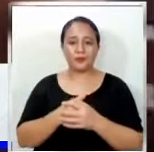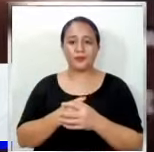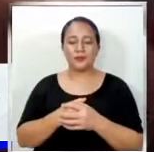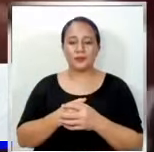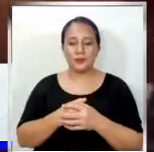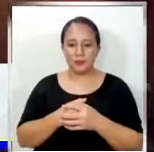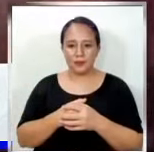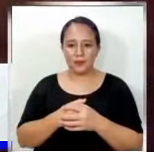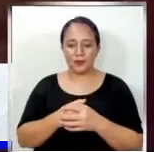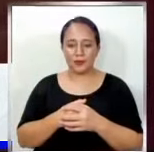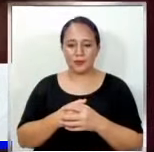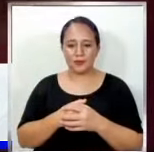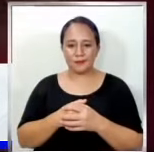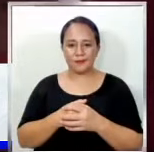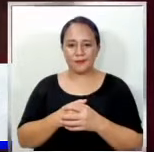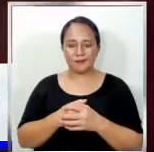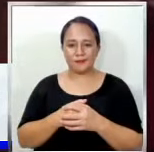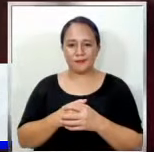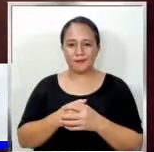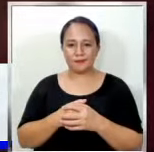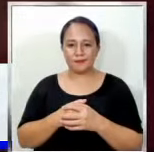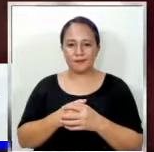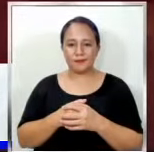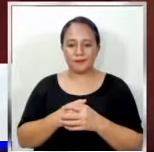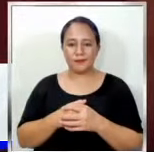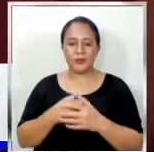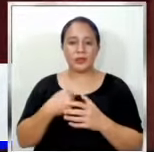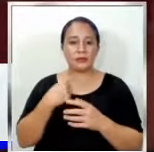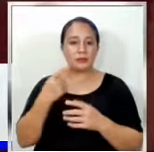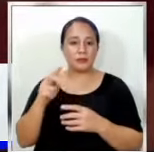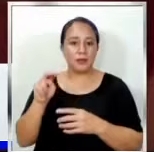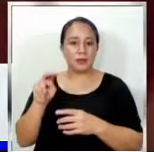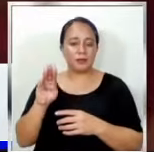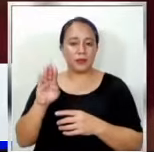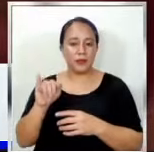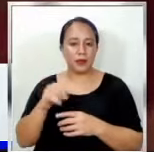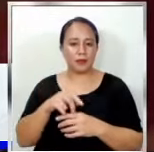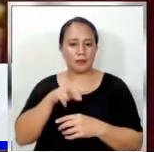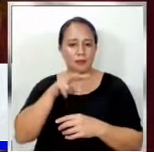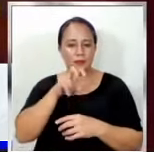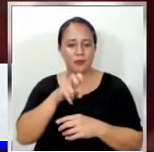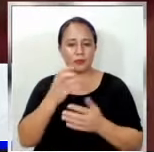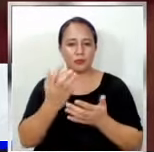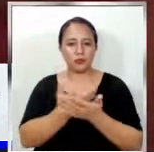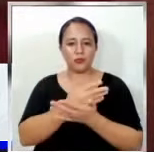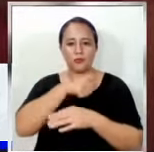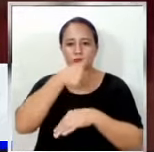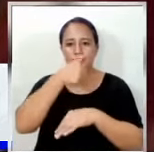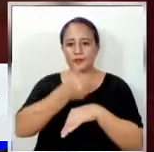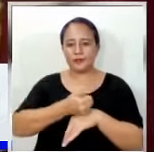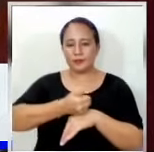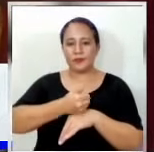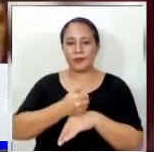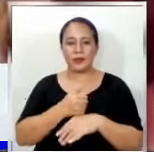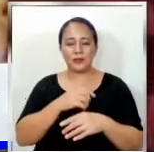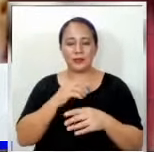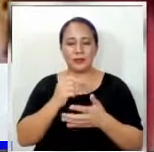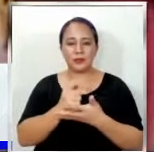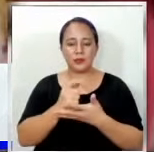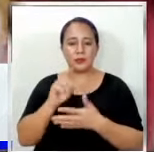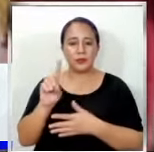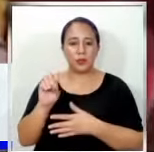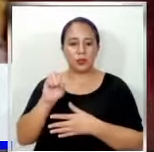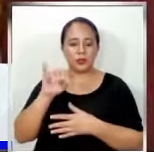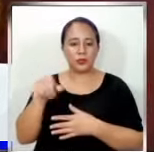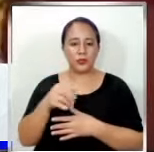ano may sabihin pwedeng gamitin laban sa inyo. Ayon sa NBI, nahagip ng bagong tayong cyber tape monitoring center ng DOJ at NBI